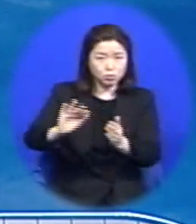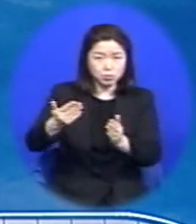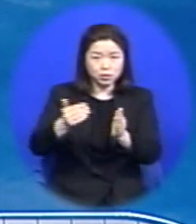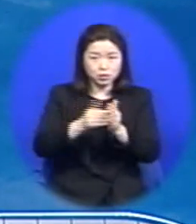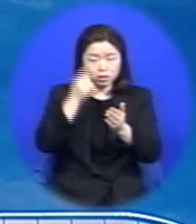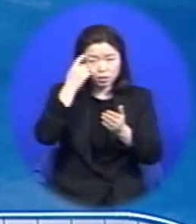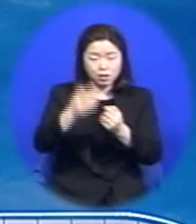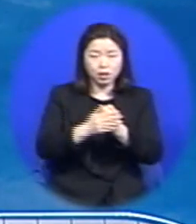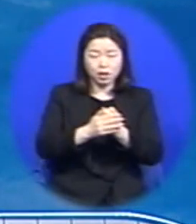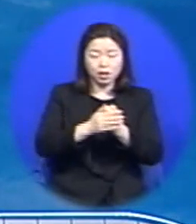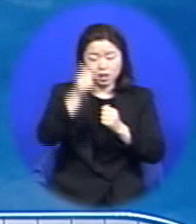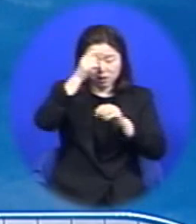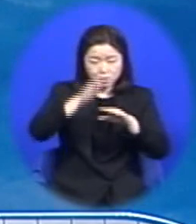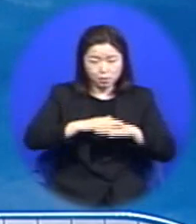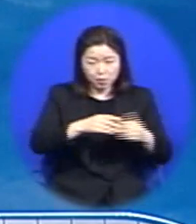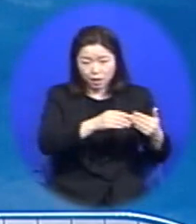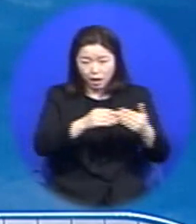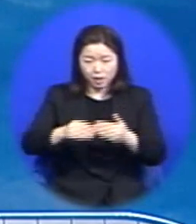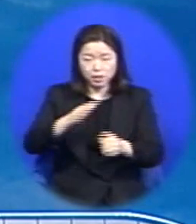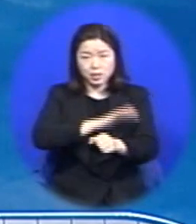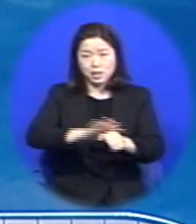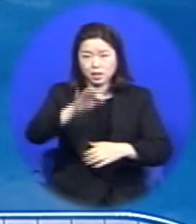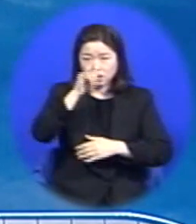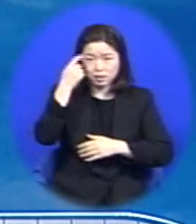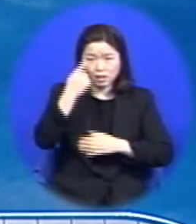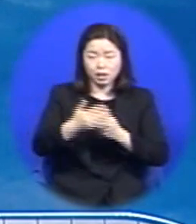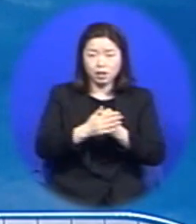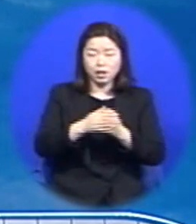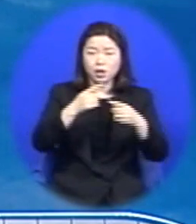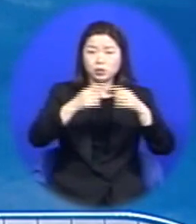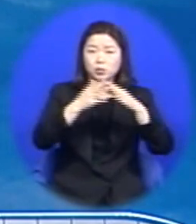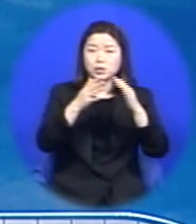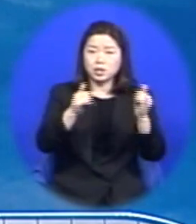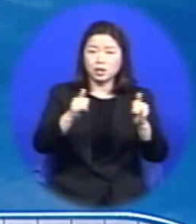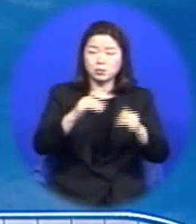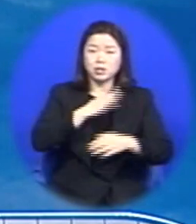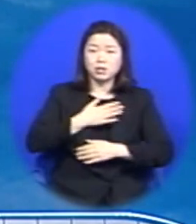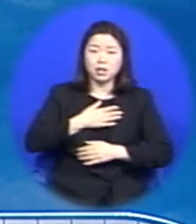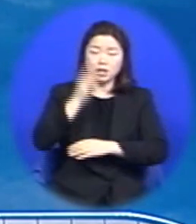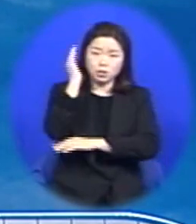예배 안내는 잘 쓰고 있나? 오늘 교인들이 내 설교를 잘 듣고 있나?